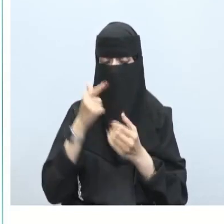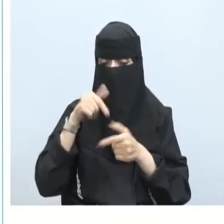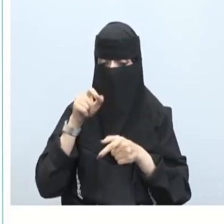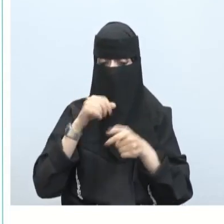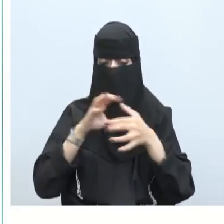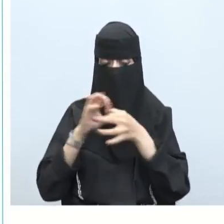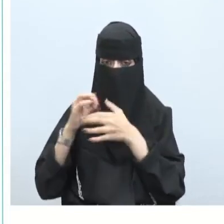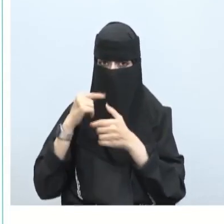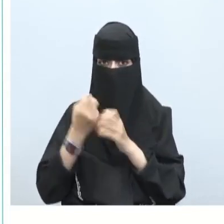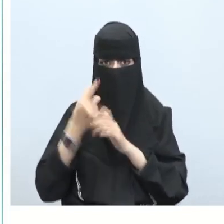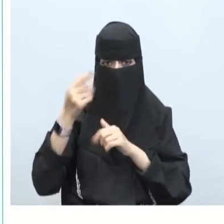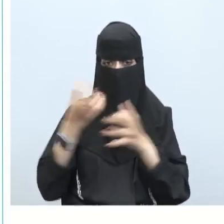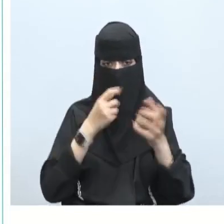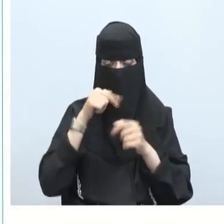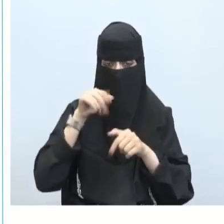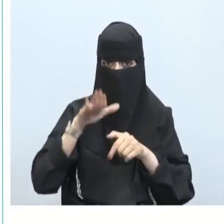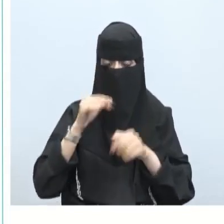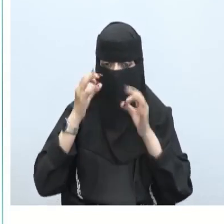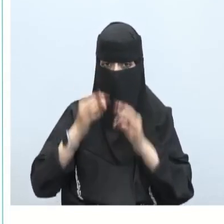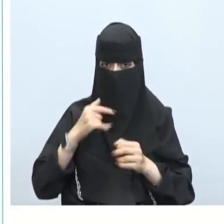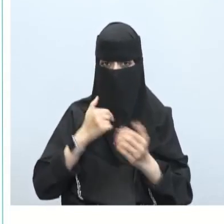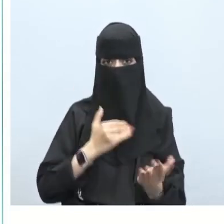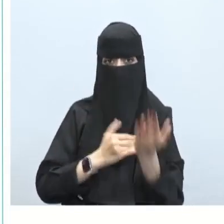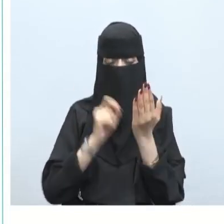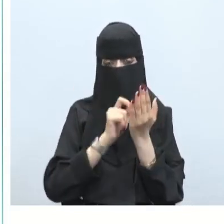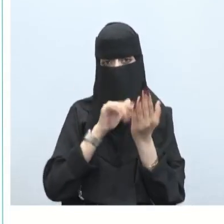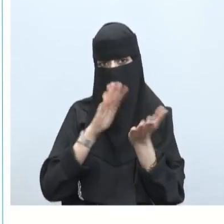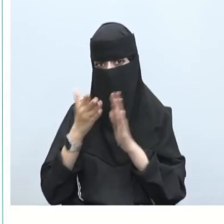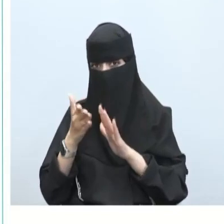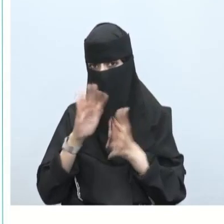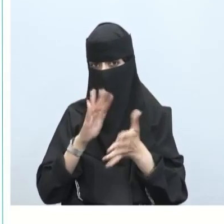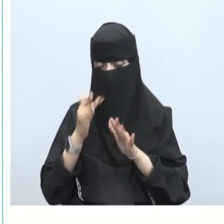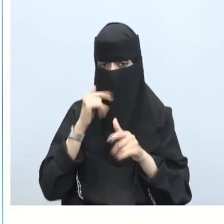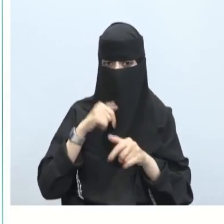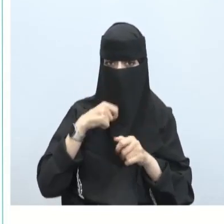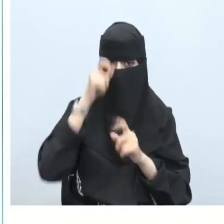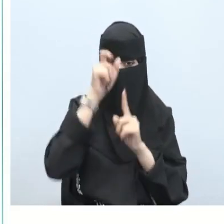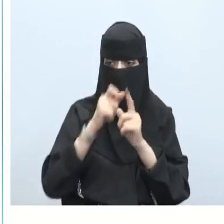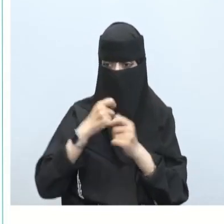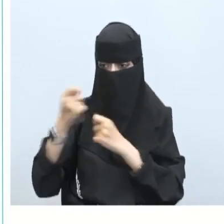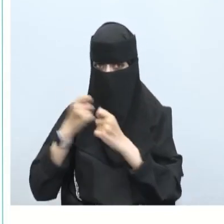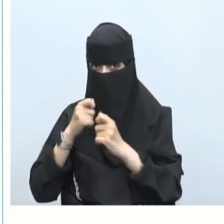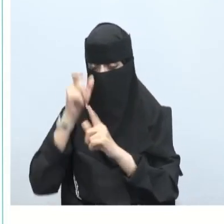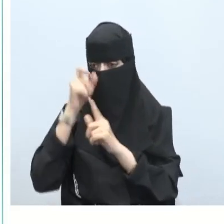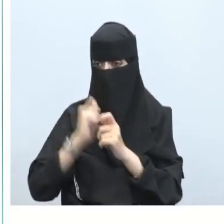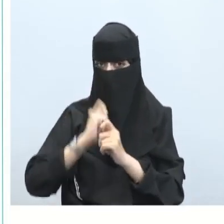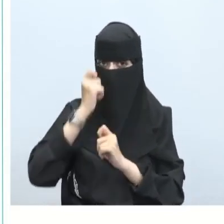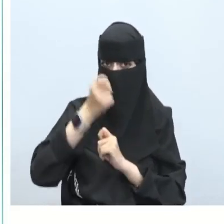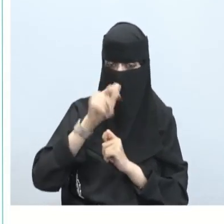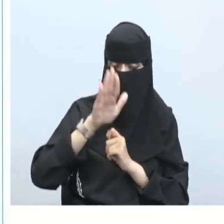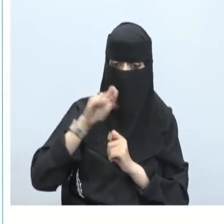سلاسل الامداد وكذلك بالتاكيد حقوق سواء البائع او المورد